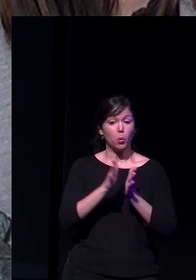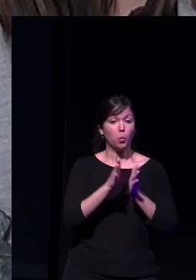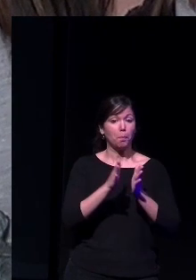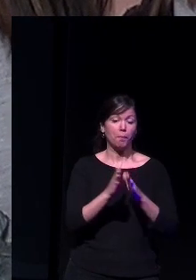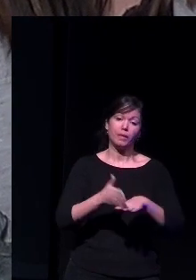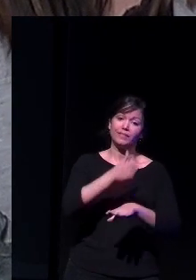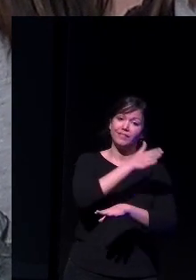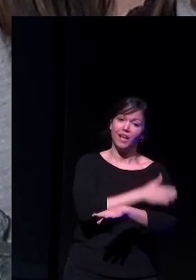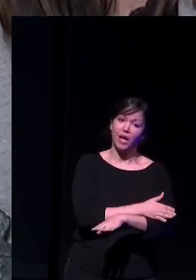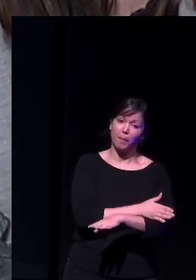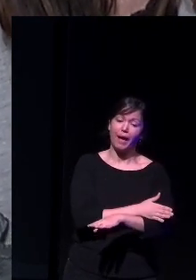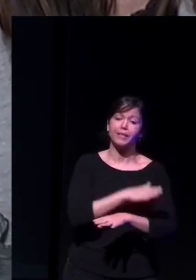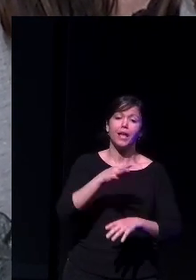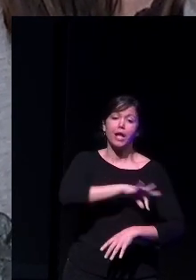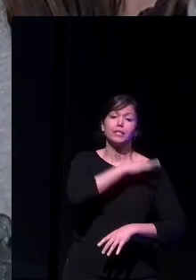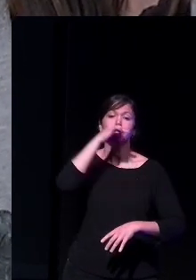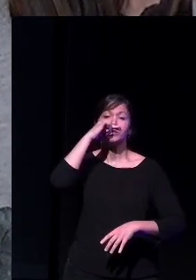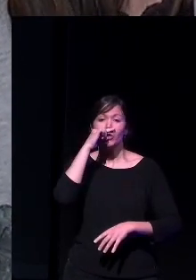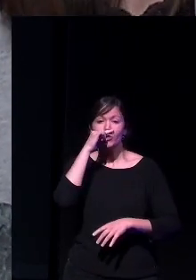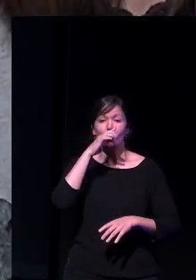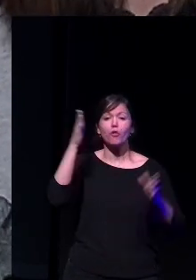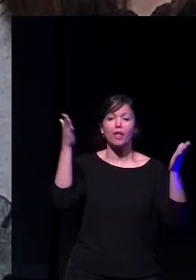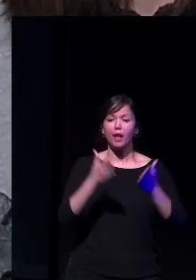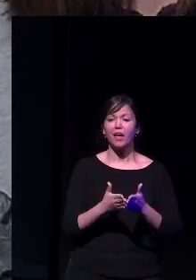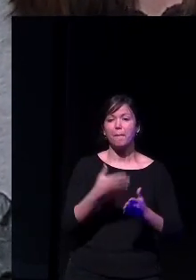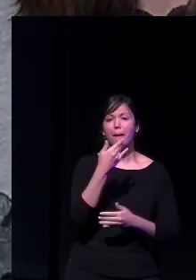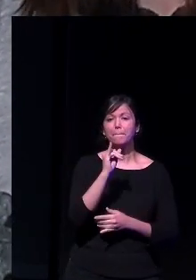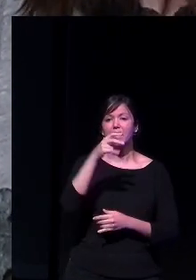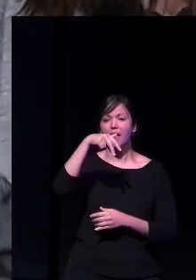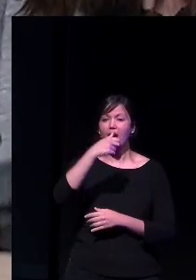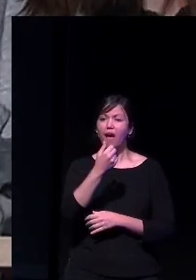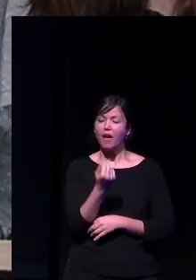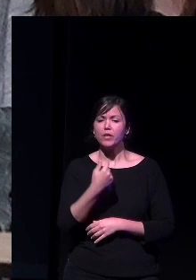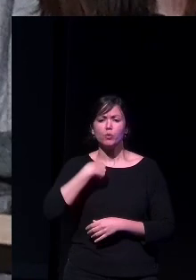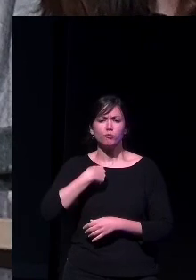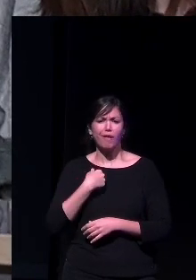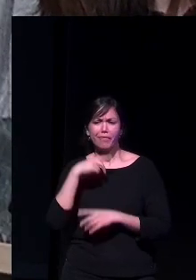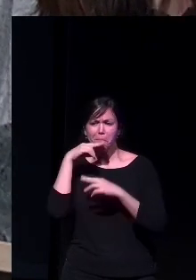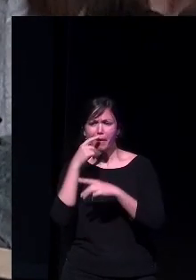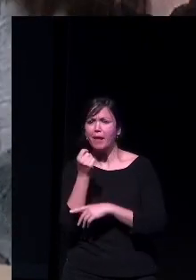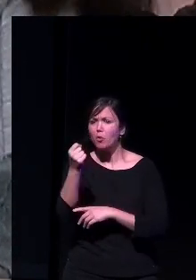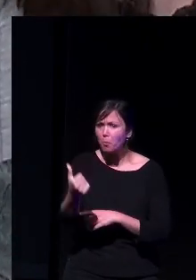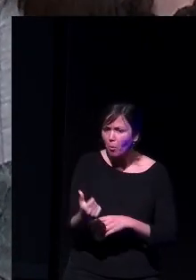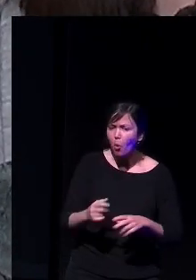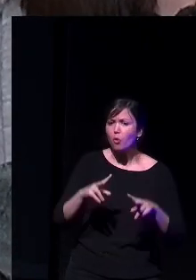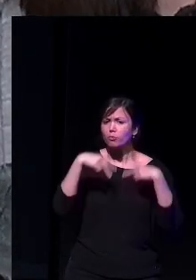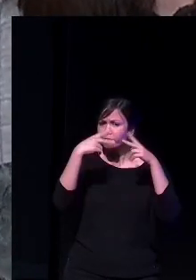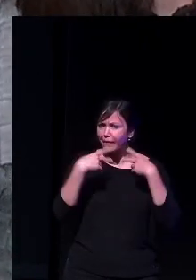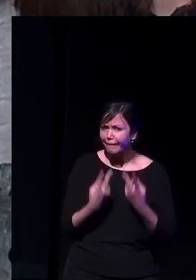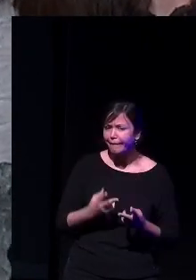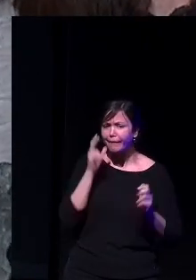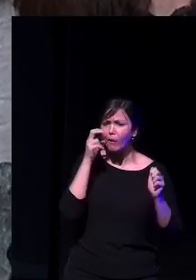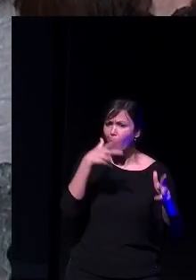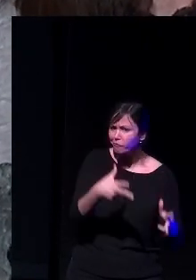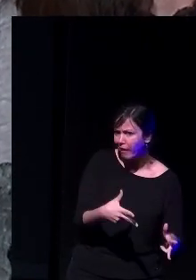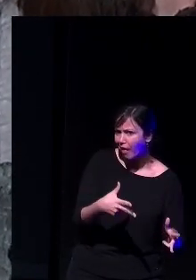senyor de la Vall de Bianya, nosaltres som gent més aviat de parlar poc, som gent d'hoteleria, gent d'hotel